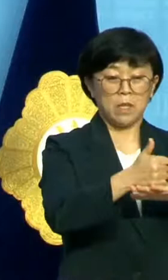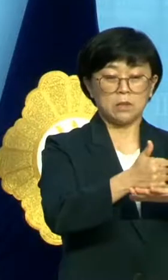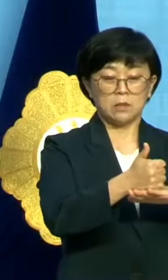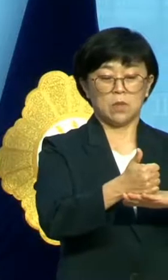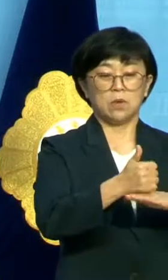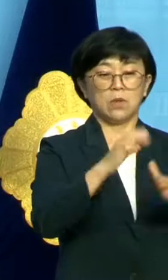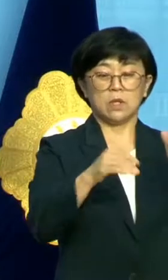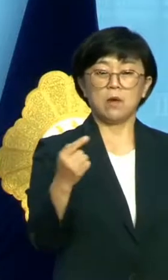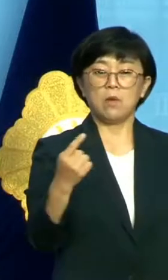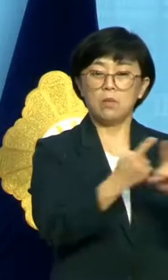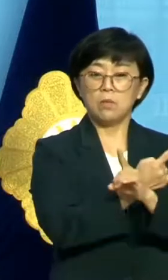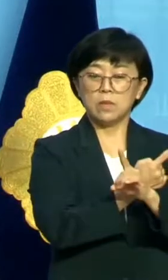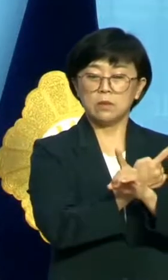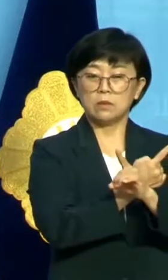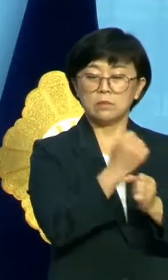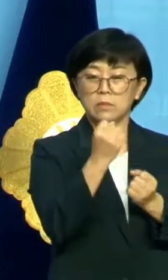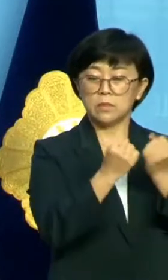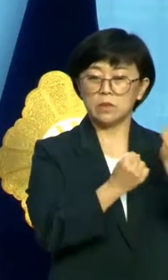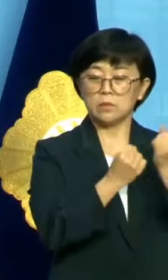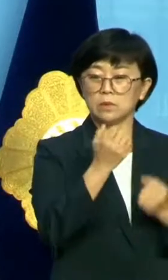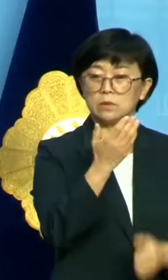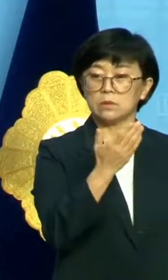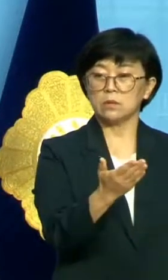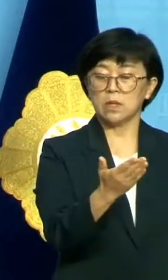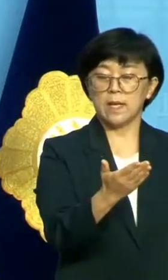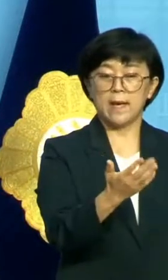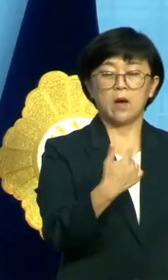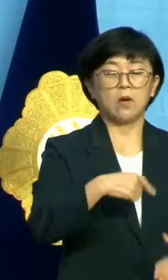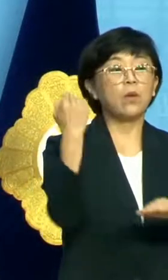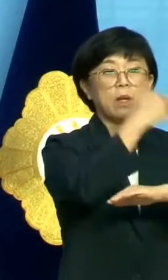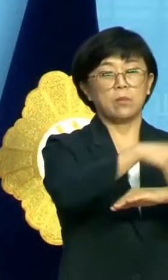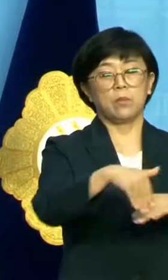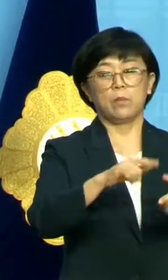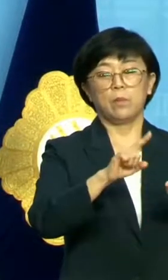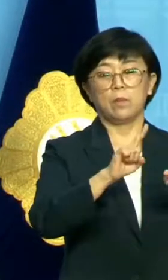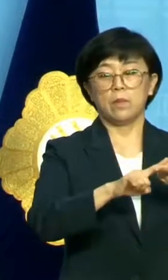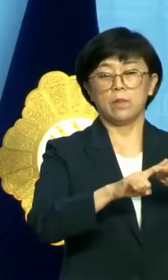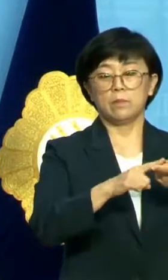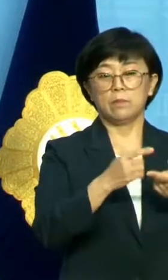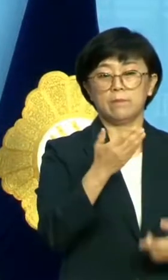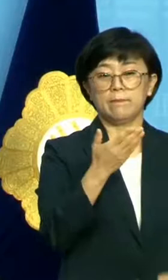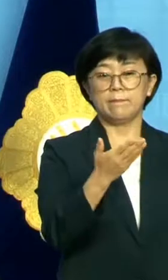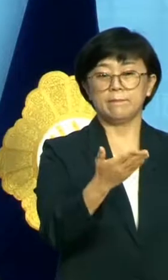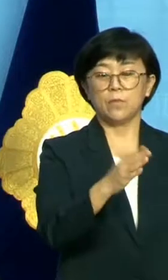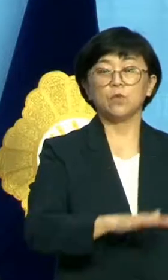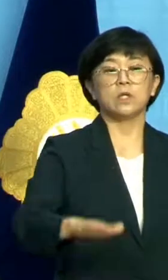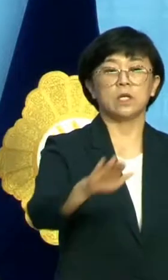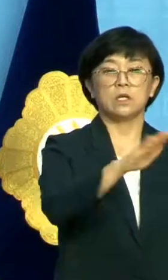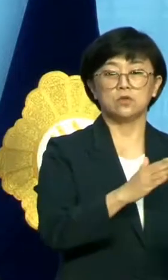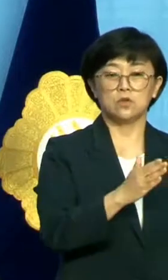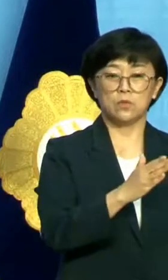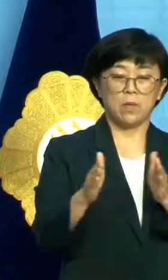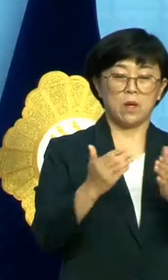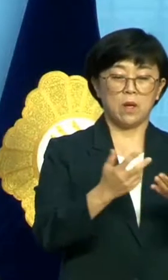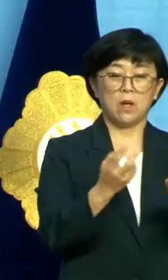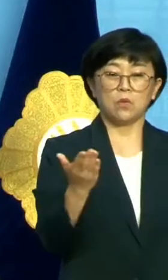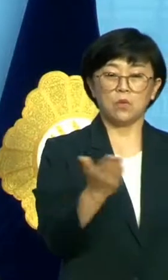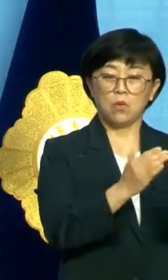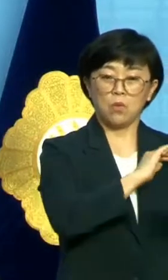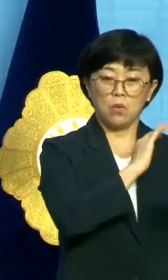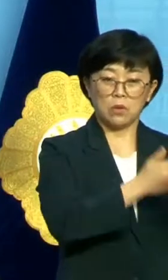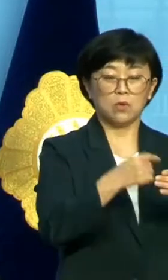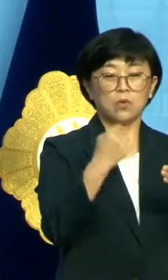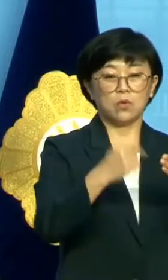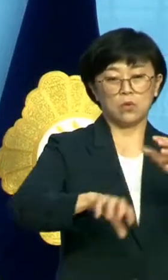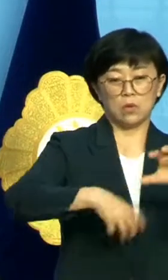전환시대를 위한 청사진 말씀드리겠는데요. 청사진 내용은 여러 가지가 있겠지만 우선 저희가 준비한 노동권 강화와